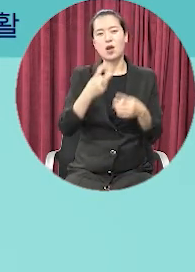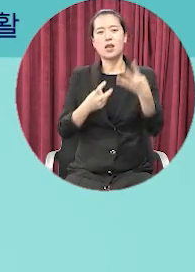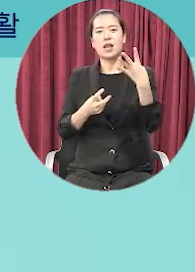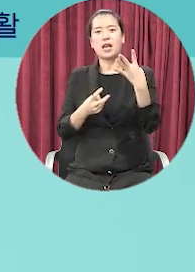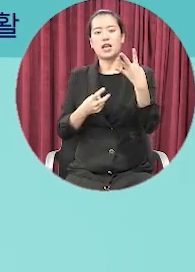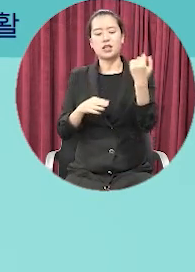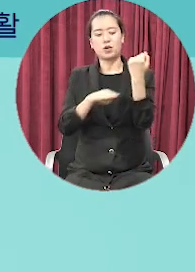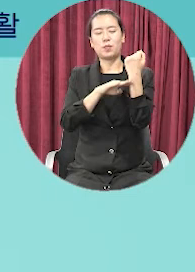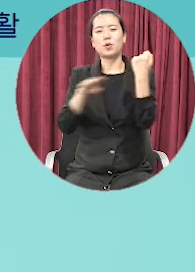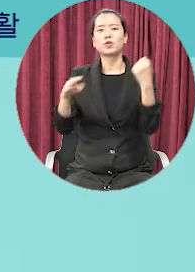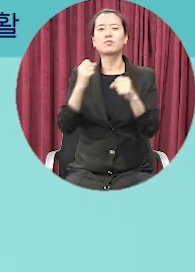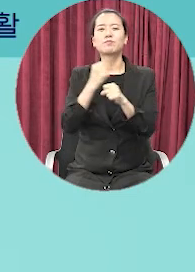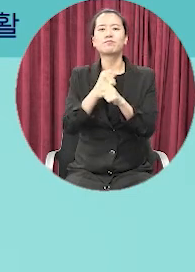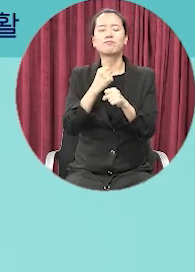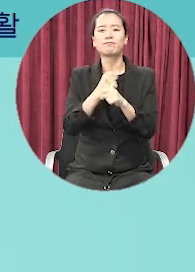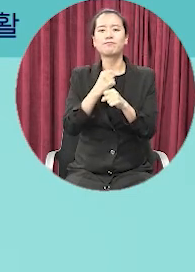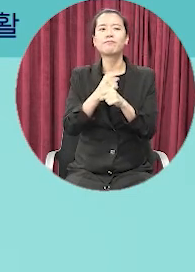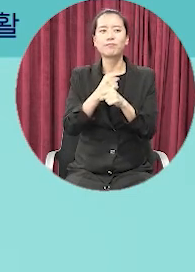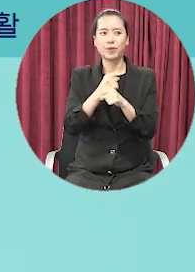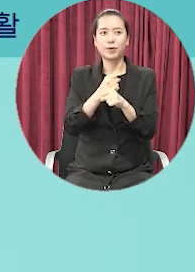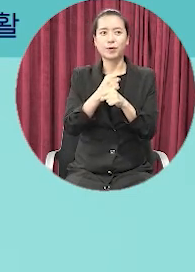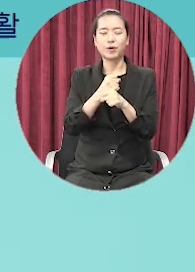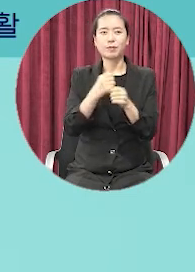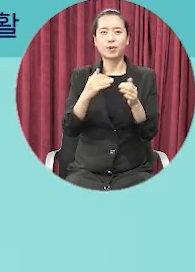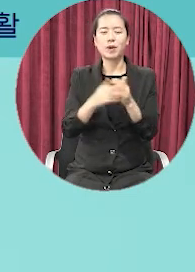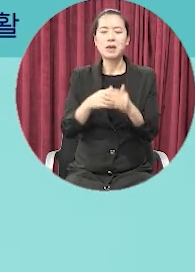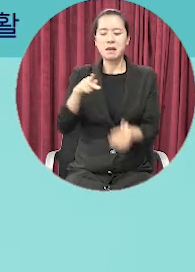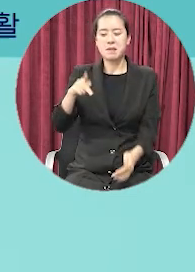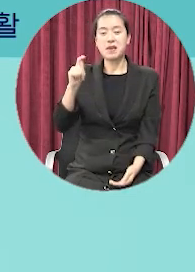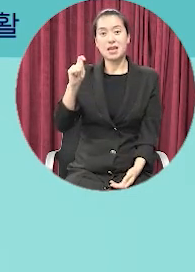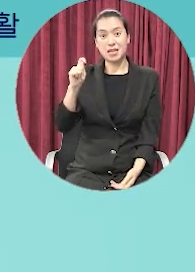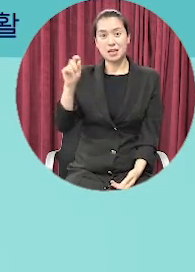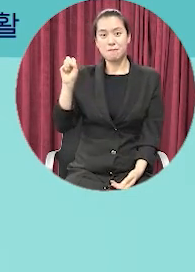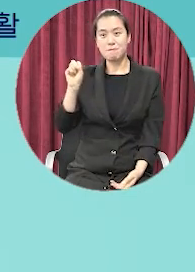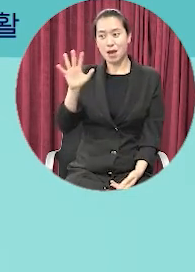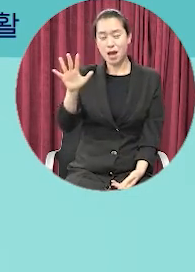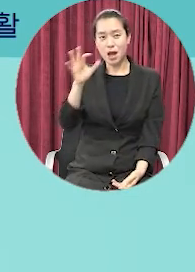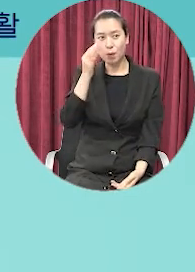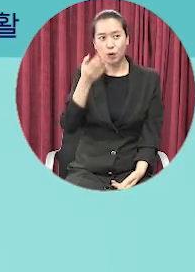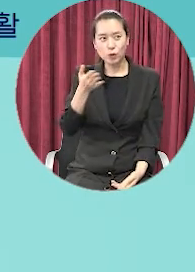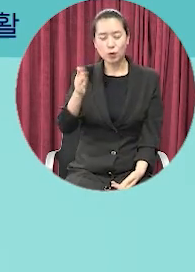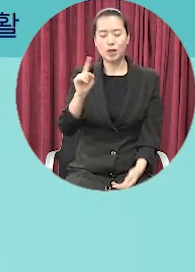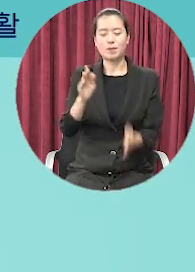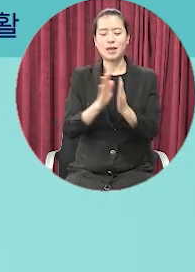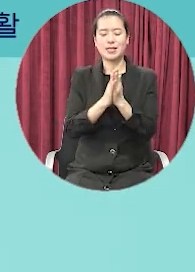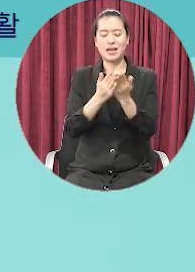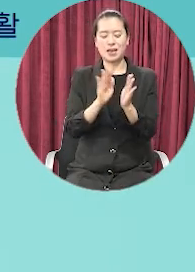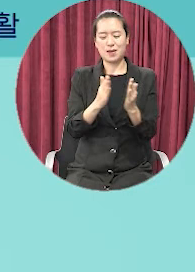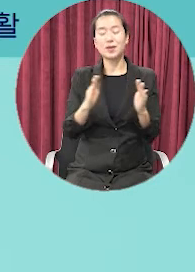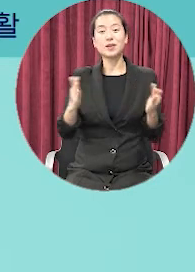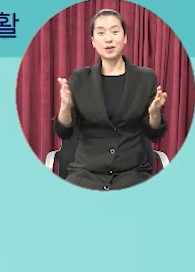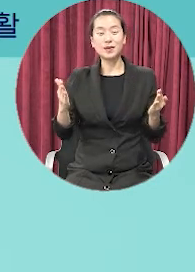프로그램을 이와 같이 그 파워포인트로도 만들고, 이런 브로셔도 만들어서 일단